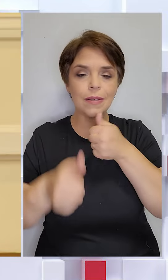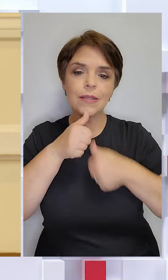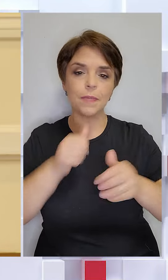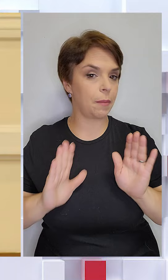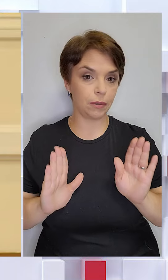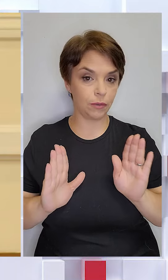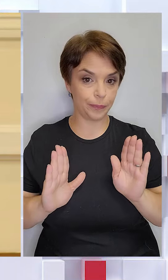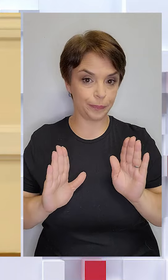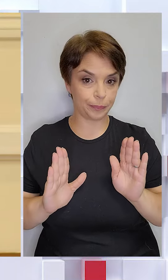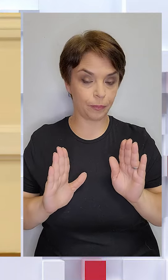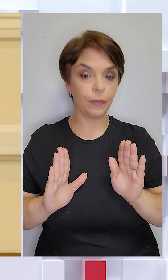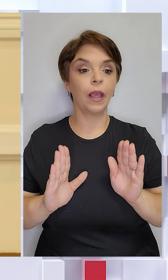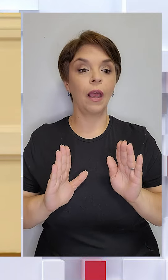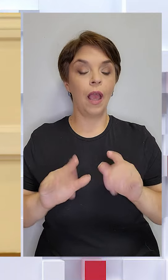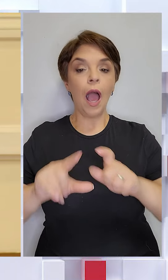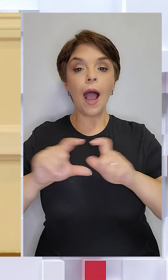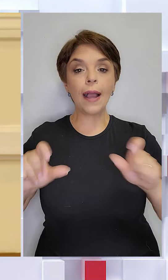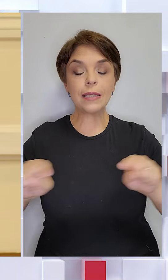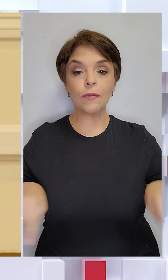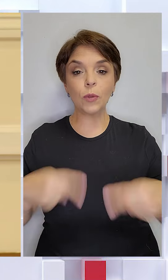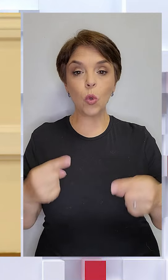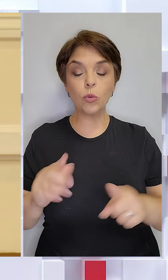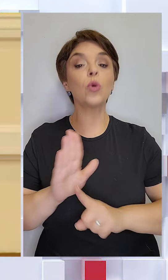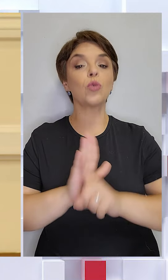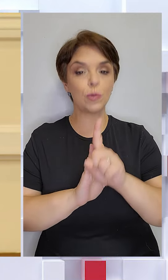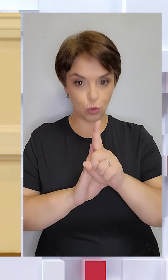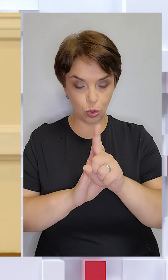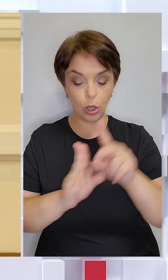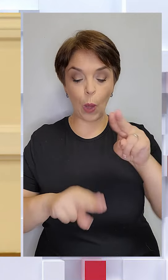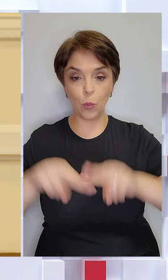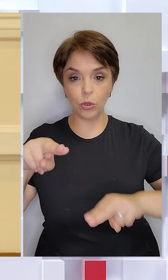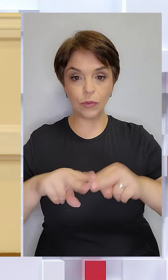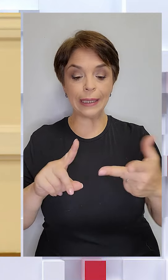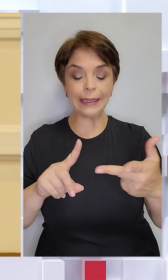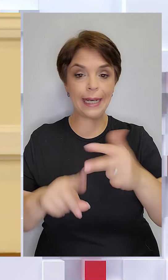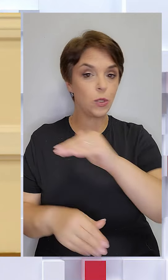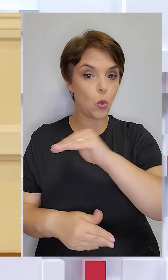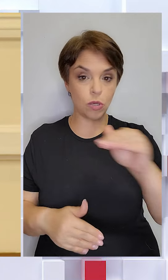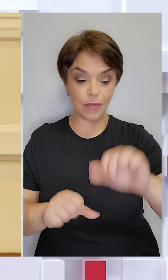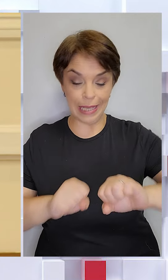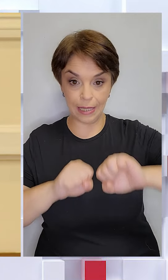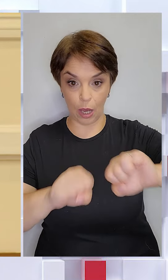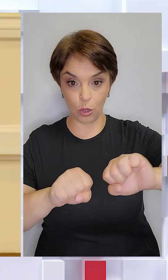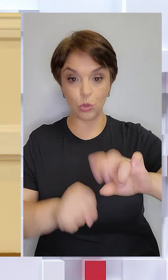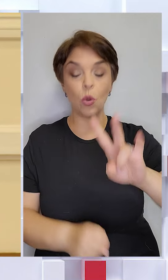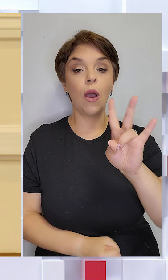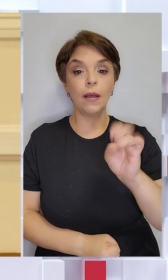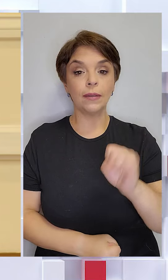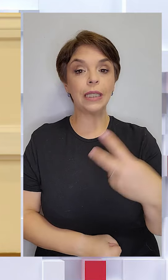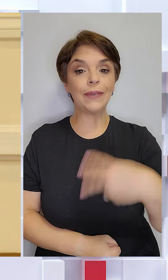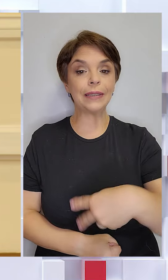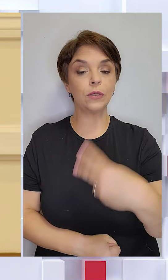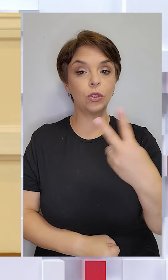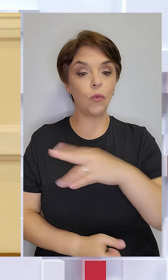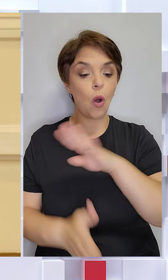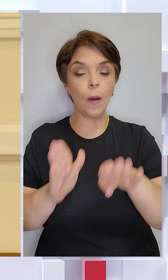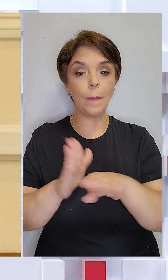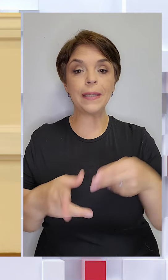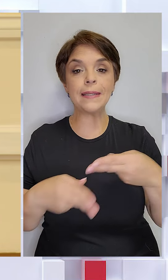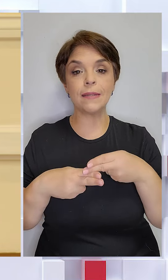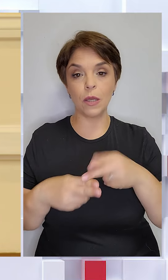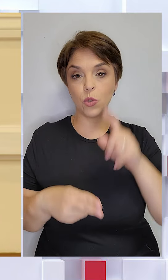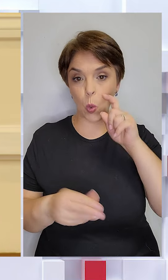експеримент. Агентство відновлення розпочало будівництво третього рівня захисту на 22